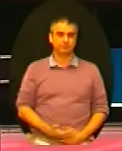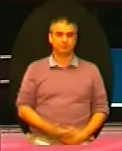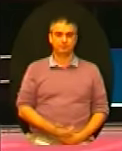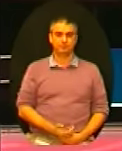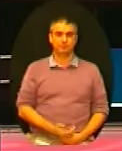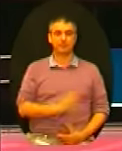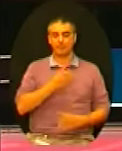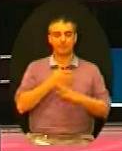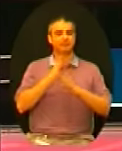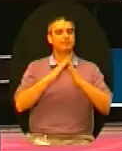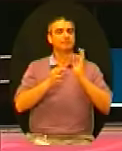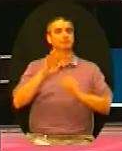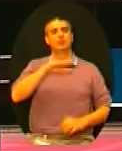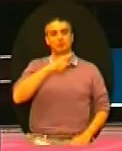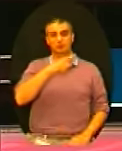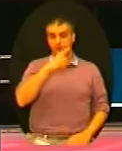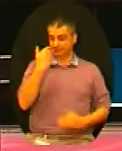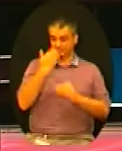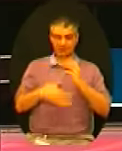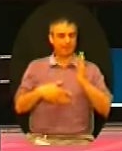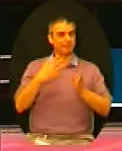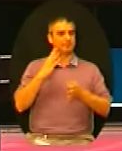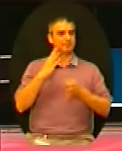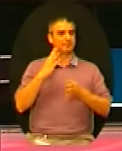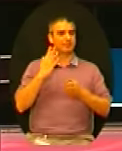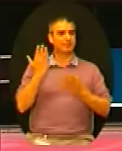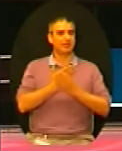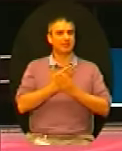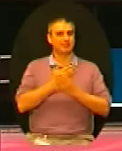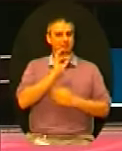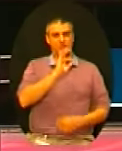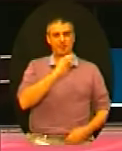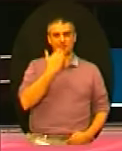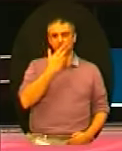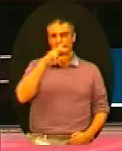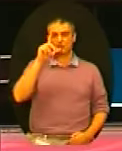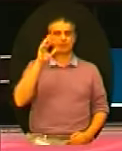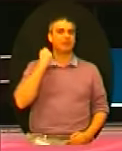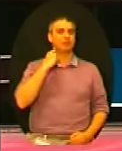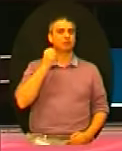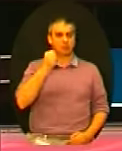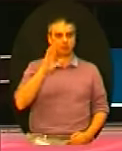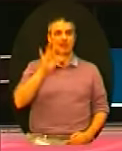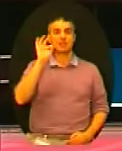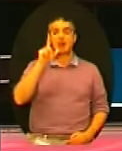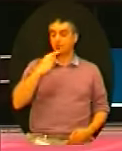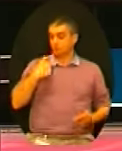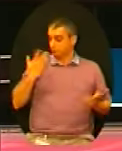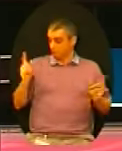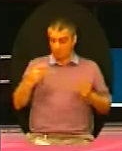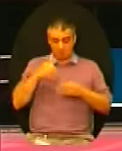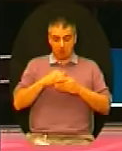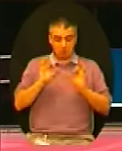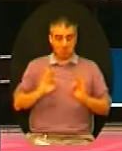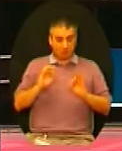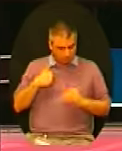ובלובי של בית המשפט המחוזי, כשהסתיים העתיק של פרשת רישנטוס וטלנסקי, כשהוא אמר לא היו